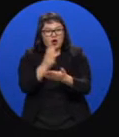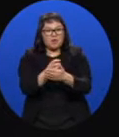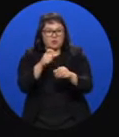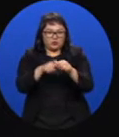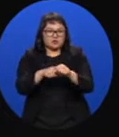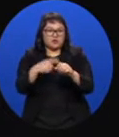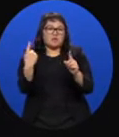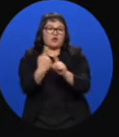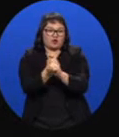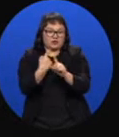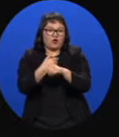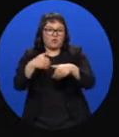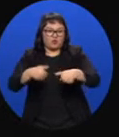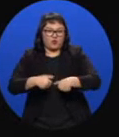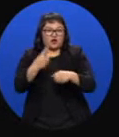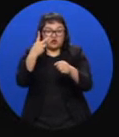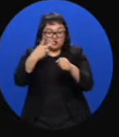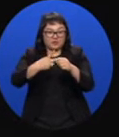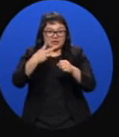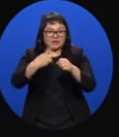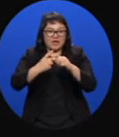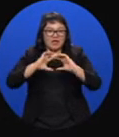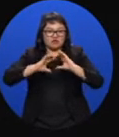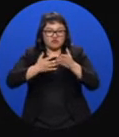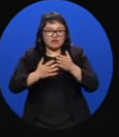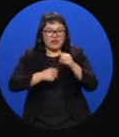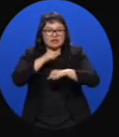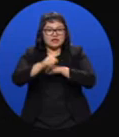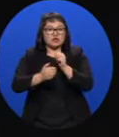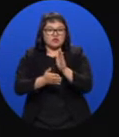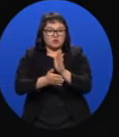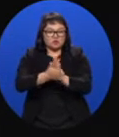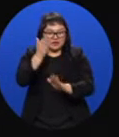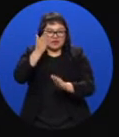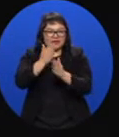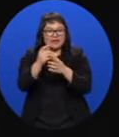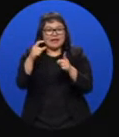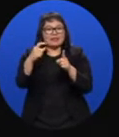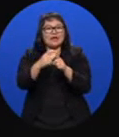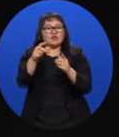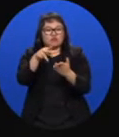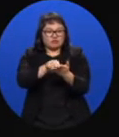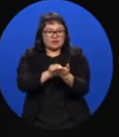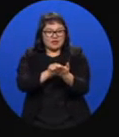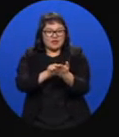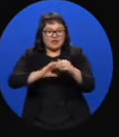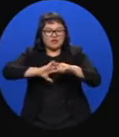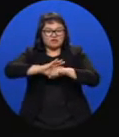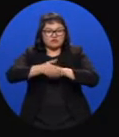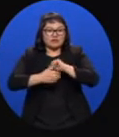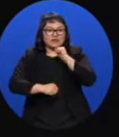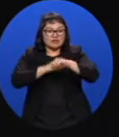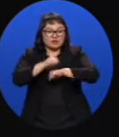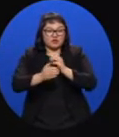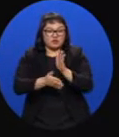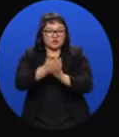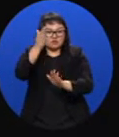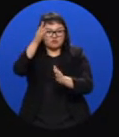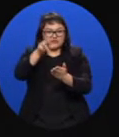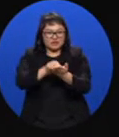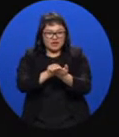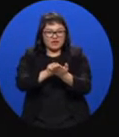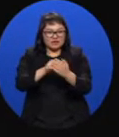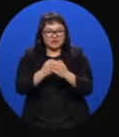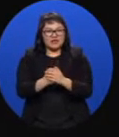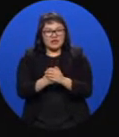된다고 생각합니다. 두 번째로는 국제자유도시에 대한 용어의 개념입니다. 국제자유도시 용어의 개념이 사람,